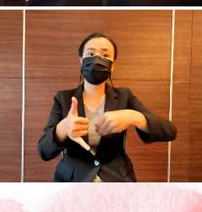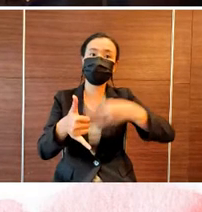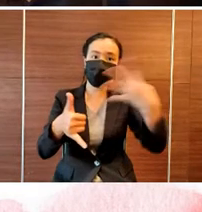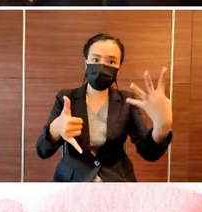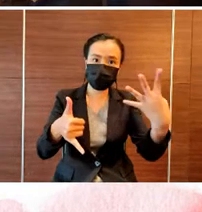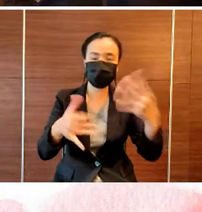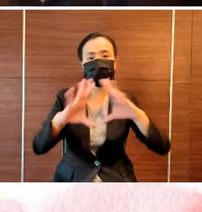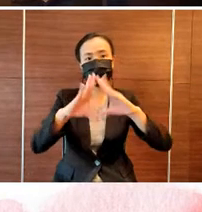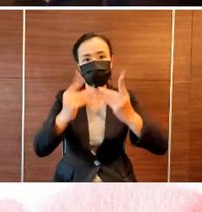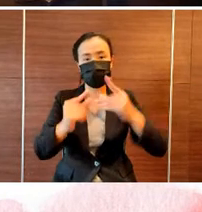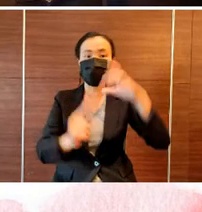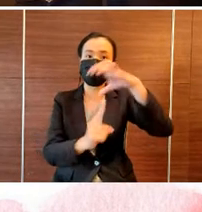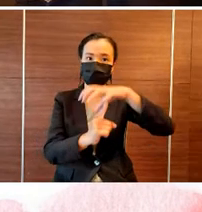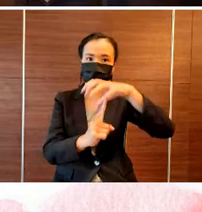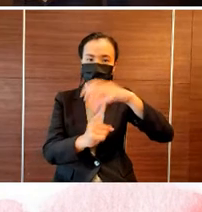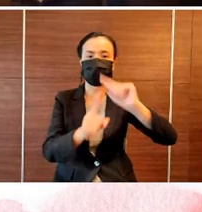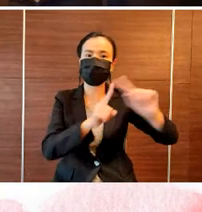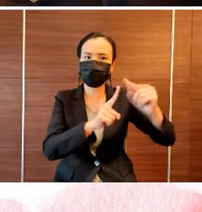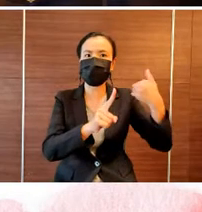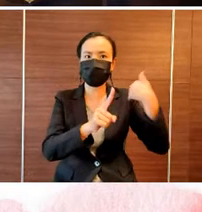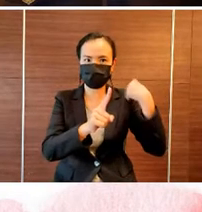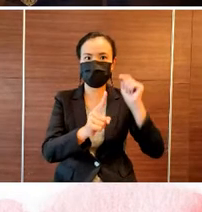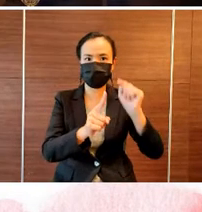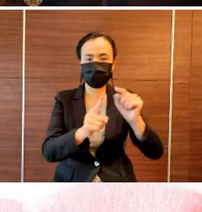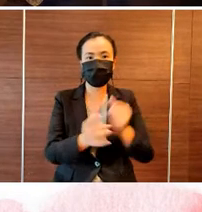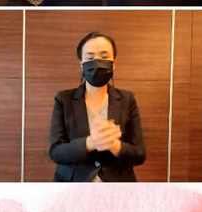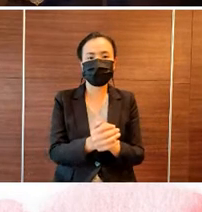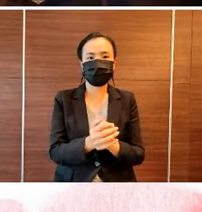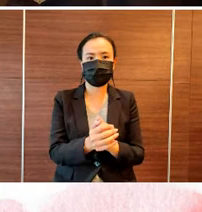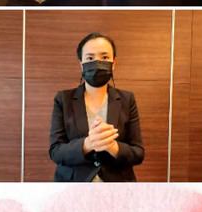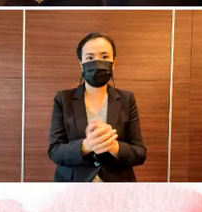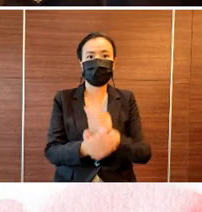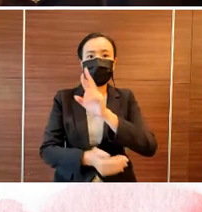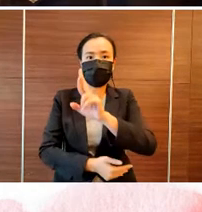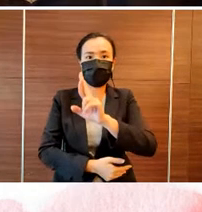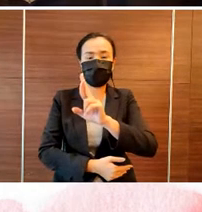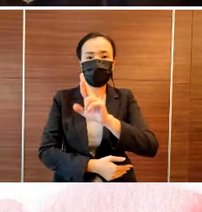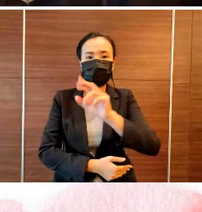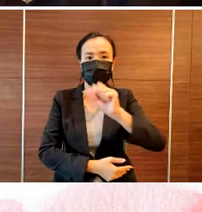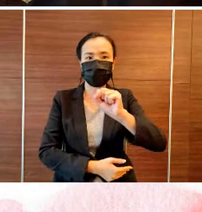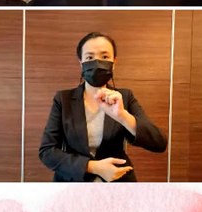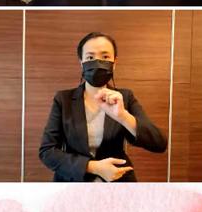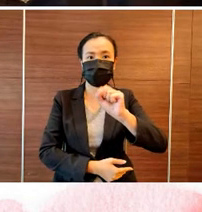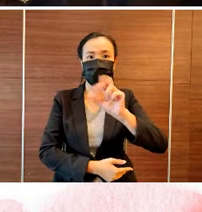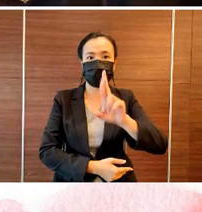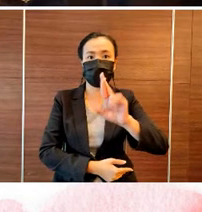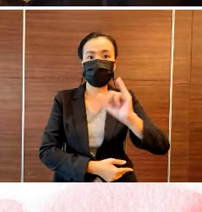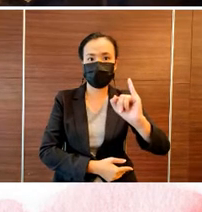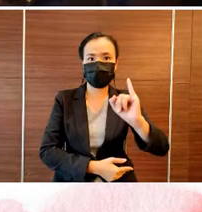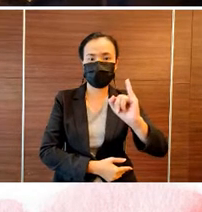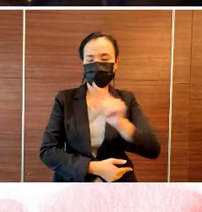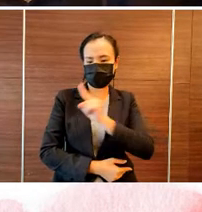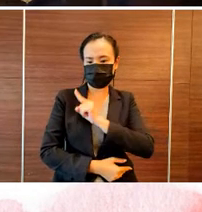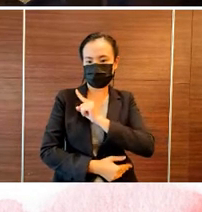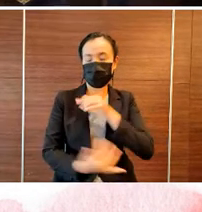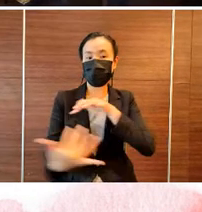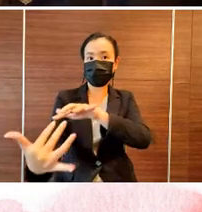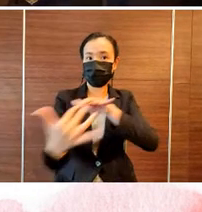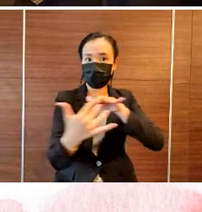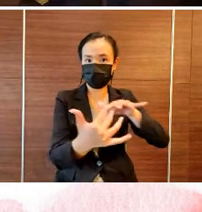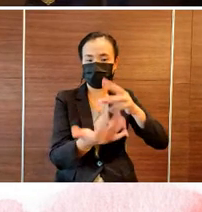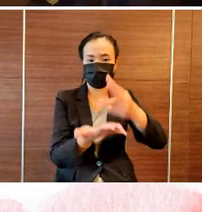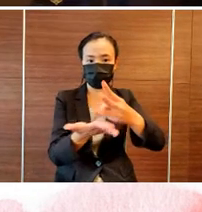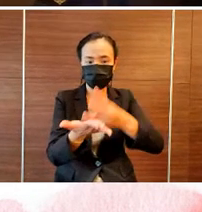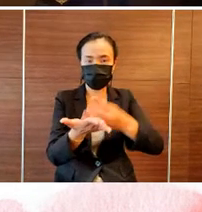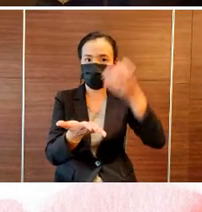Caremat Sister ที่พัทยานะครับนะโดยที่มี IHRI นะครับนะทำหน้าที่เป็นผู้ประสานงานและให้การสนับสนุนทางวิชา